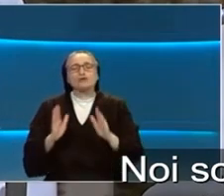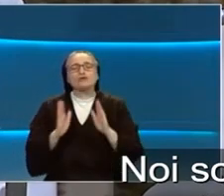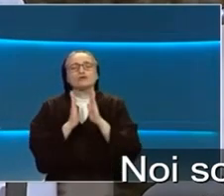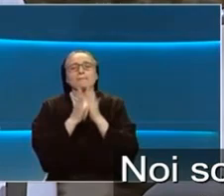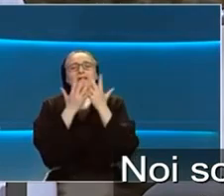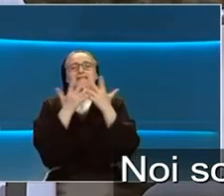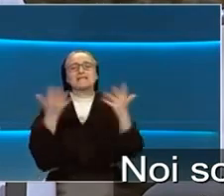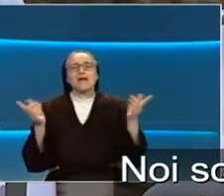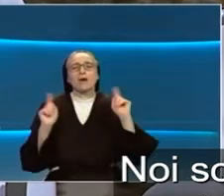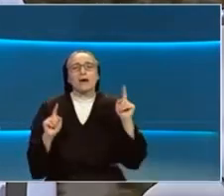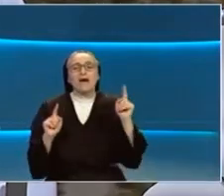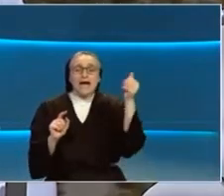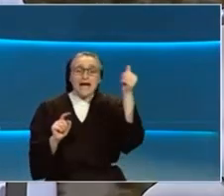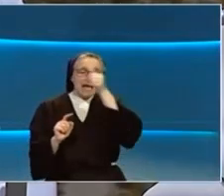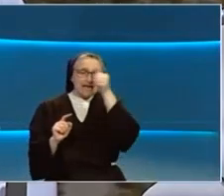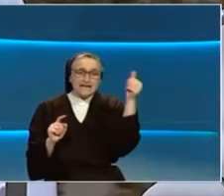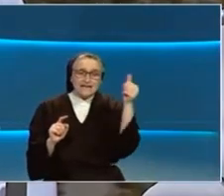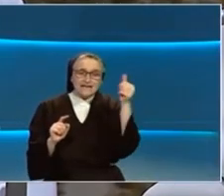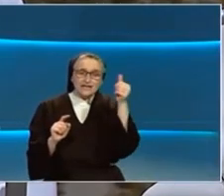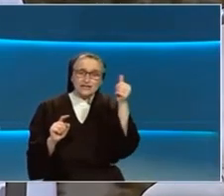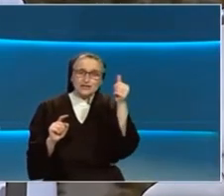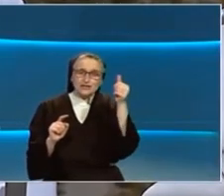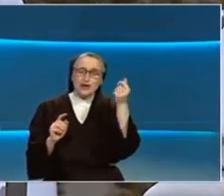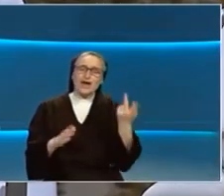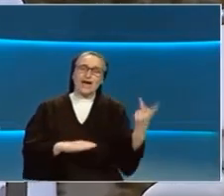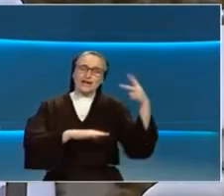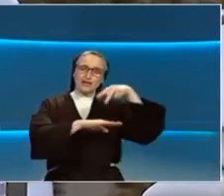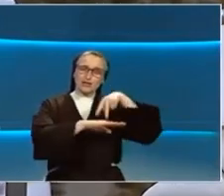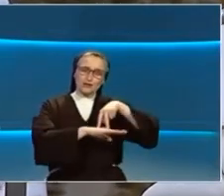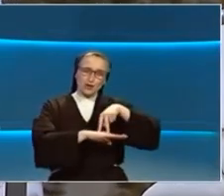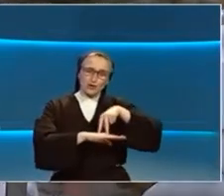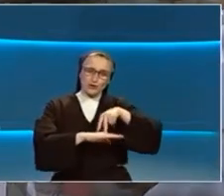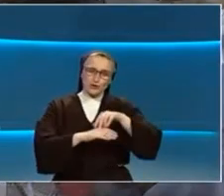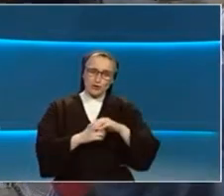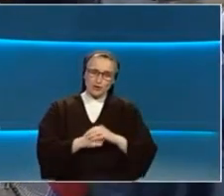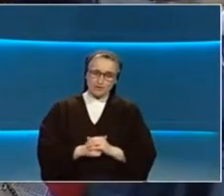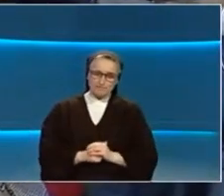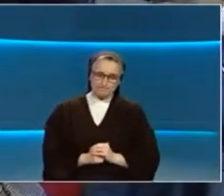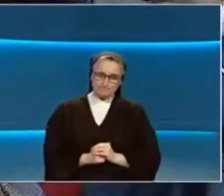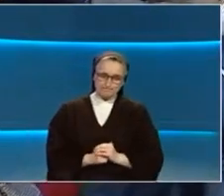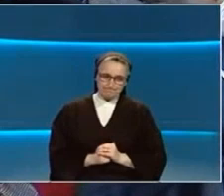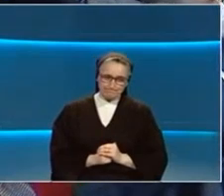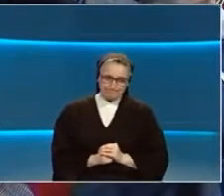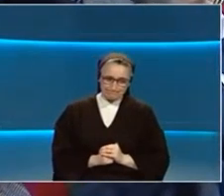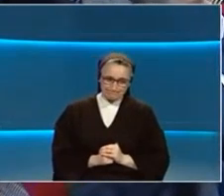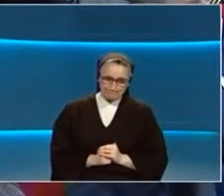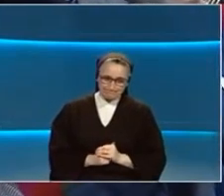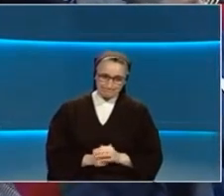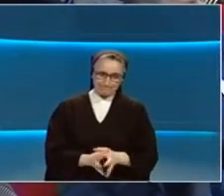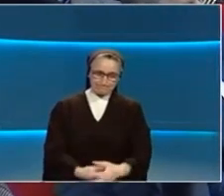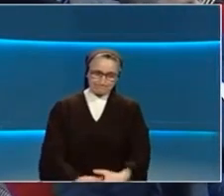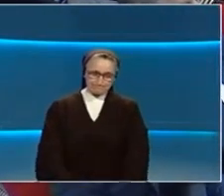이날을 여러분들에게 전해드립니다. 크리스토스 모스크레스.